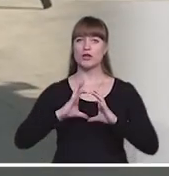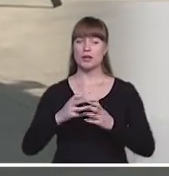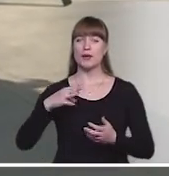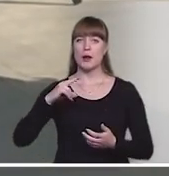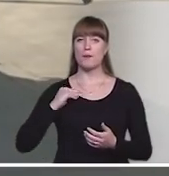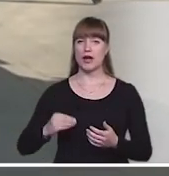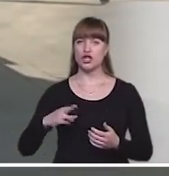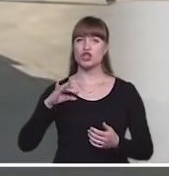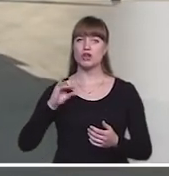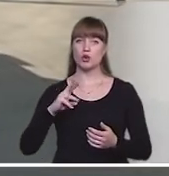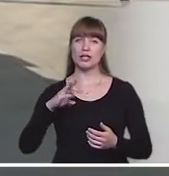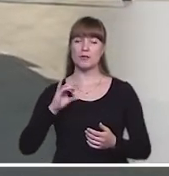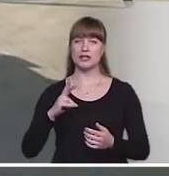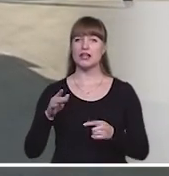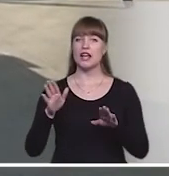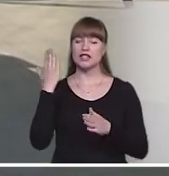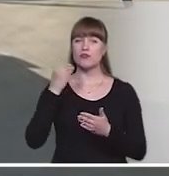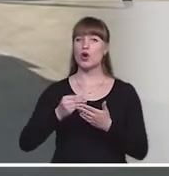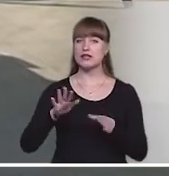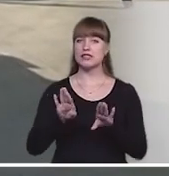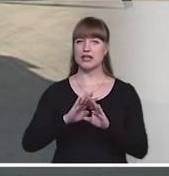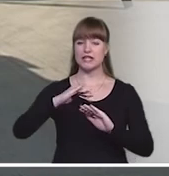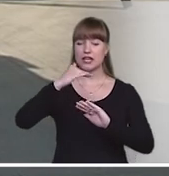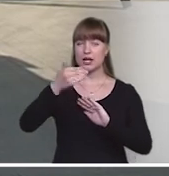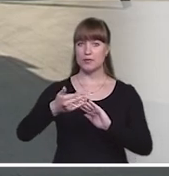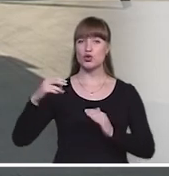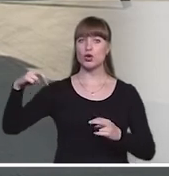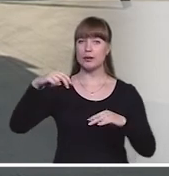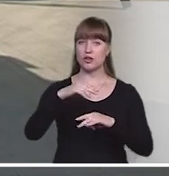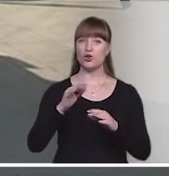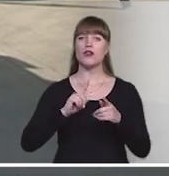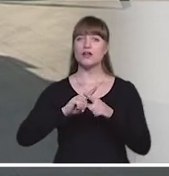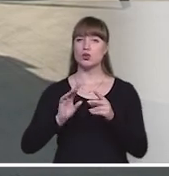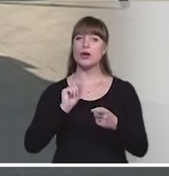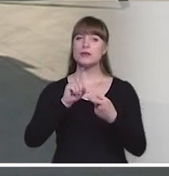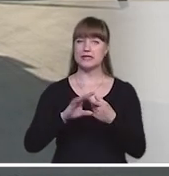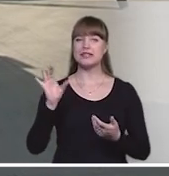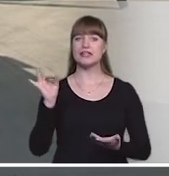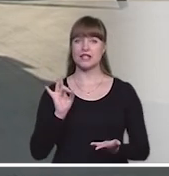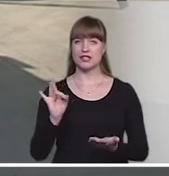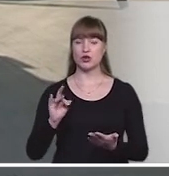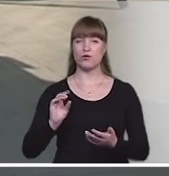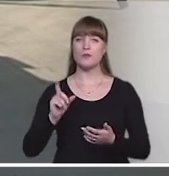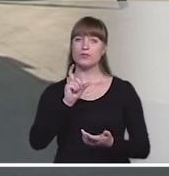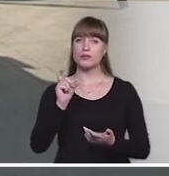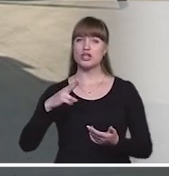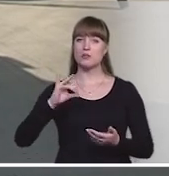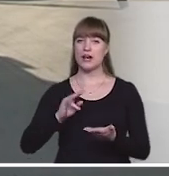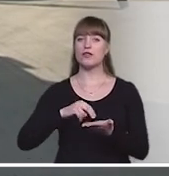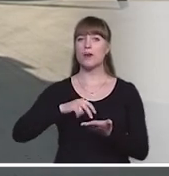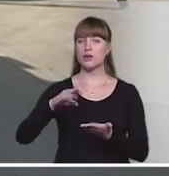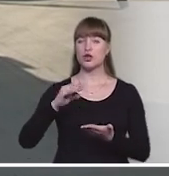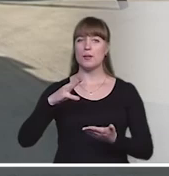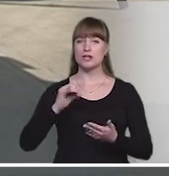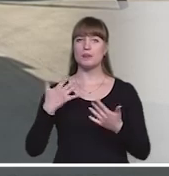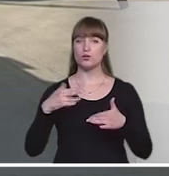Лондоне и Мадриде давно оценили преимущества подобных крытых пешеходных переходов. Скоро к ним присоединится и Ростов. Пассажиры Платова пройдут по